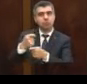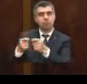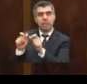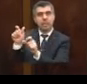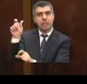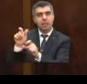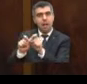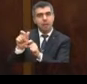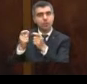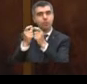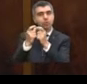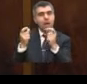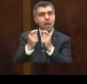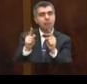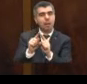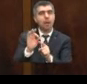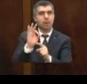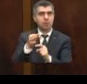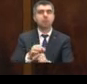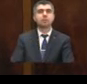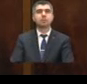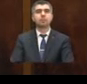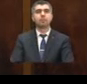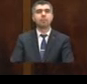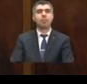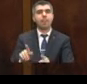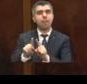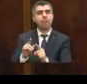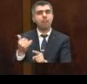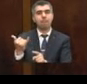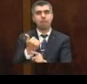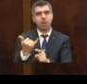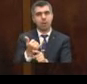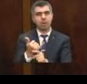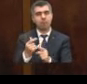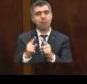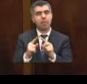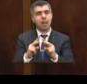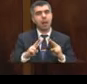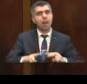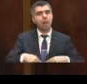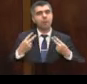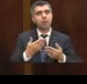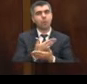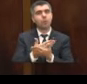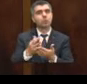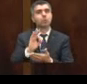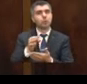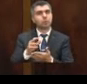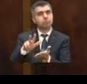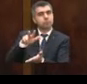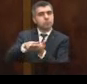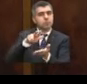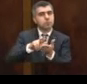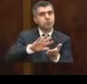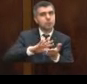للمواطن بعد أن كانت في الموعد بحرصها على المحافظة على حياته وصحته، حتى اعتمدت حيث اعتمدت